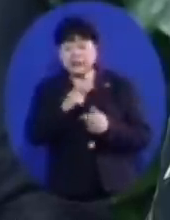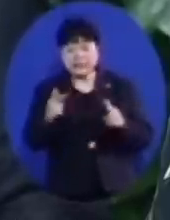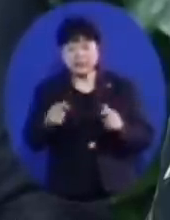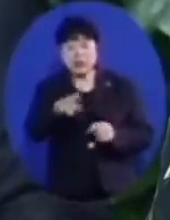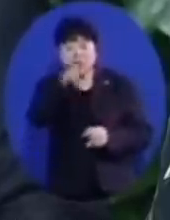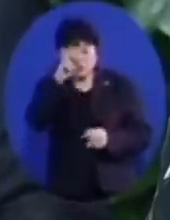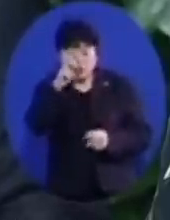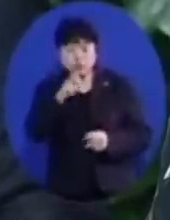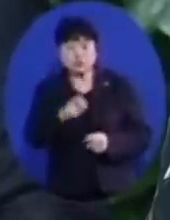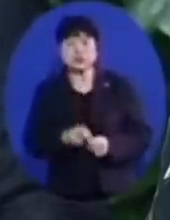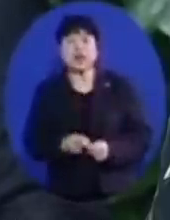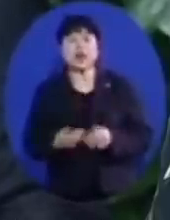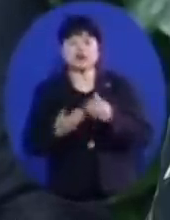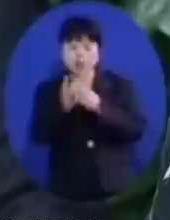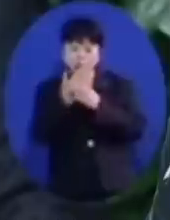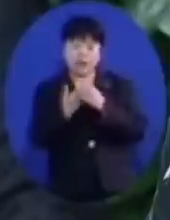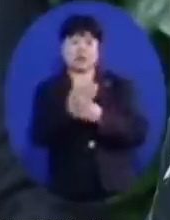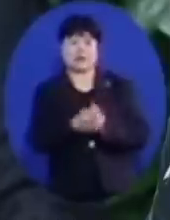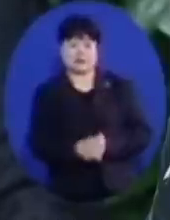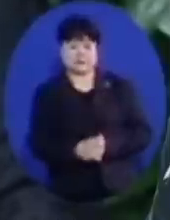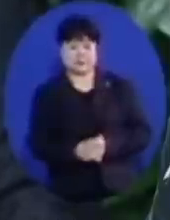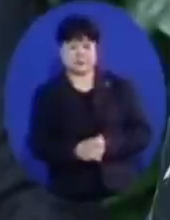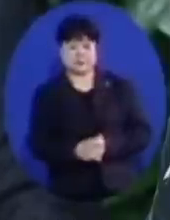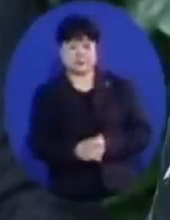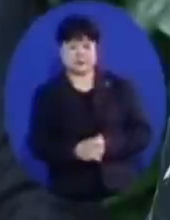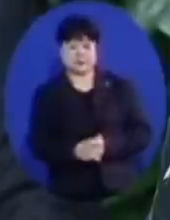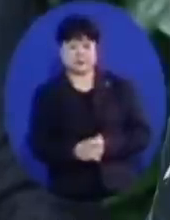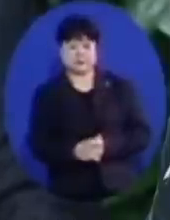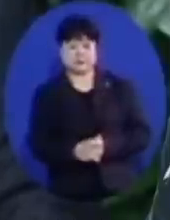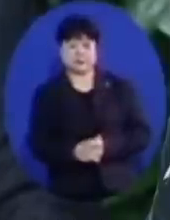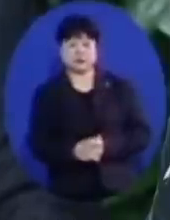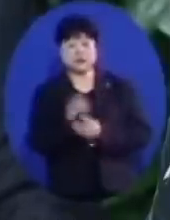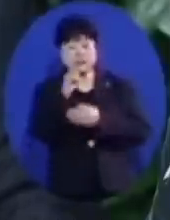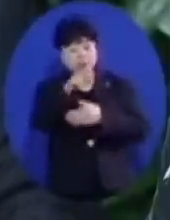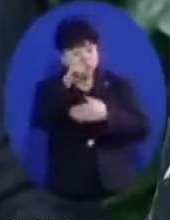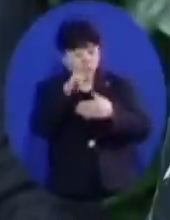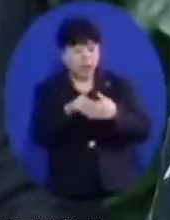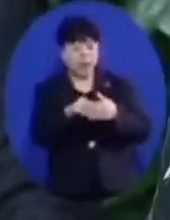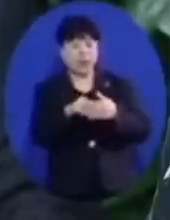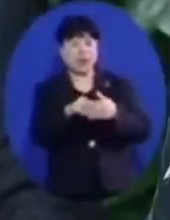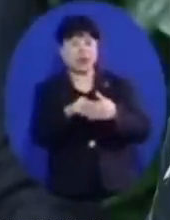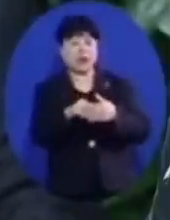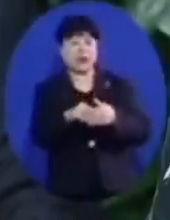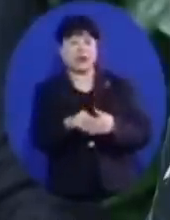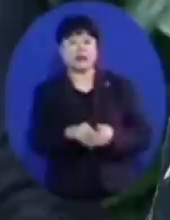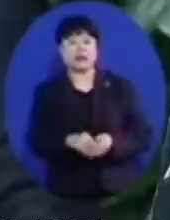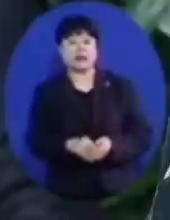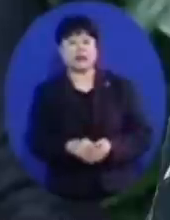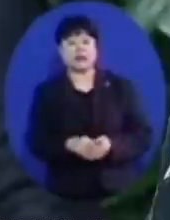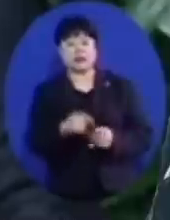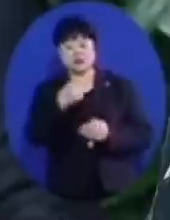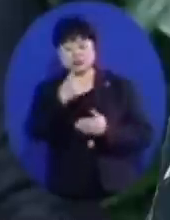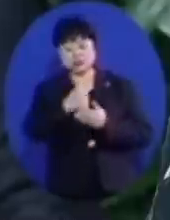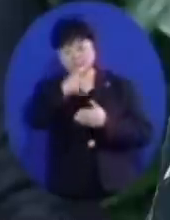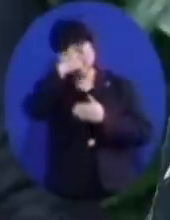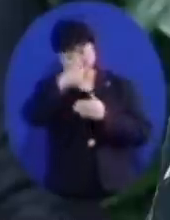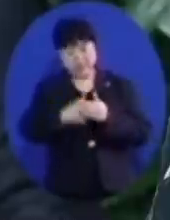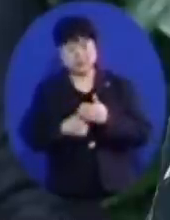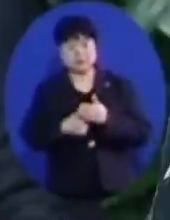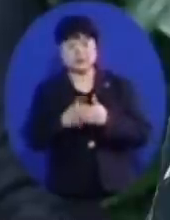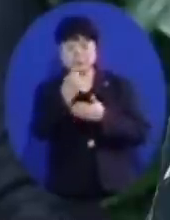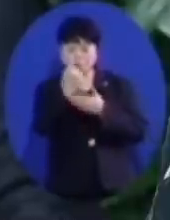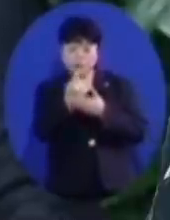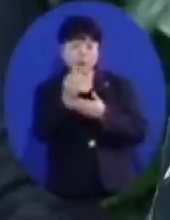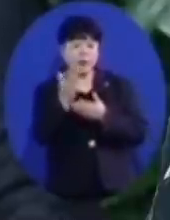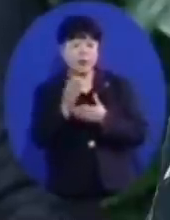원치 않은 미움은 잘 미워하고 우리의 삶 속에 이러한 타락이 다가오는